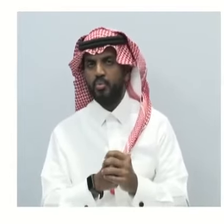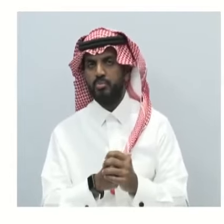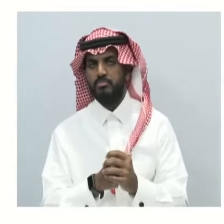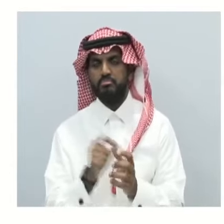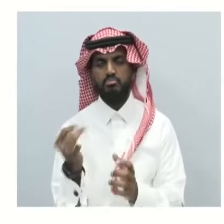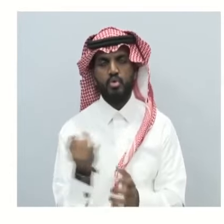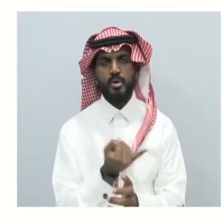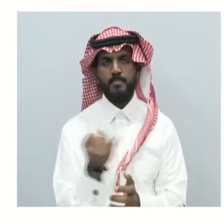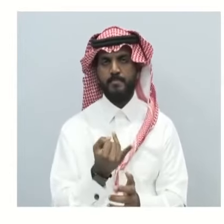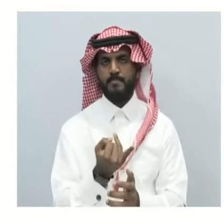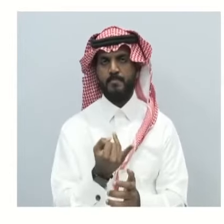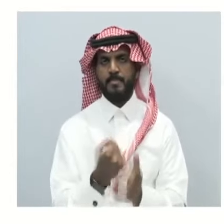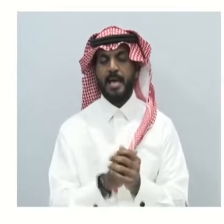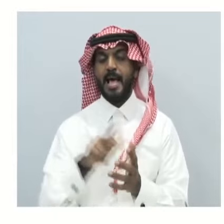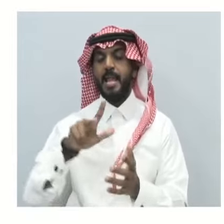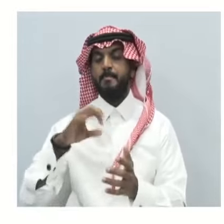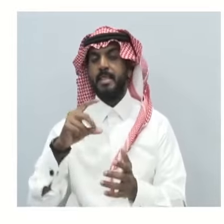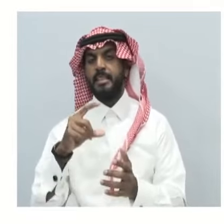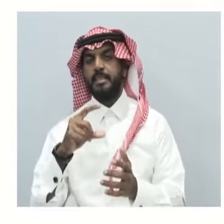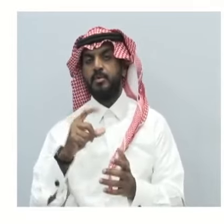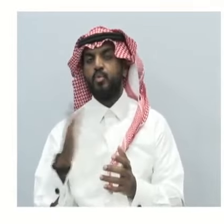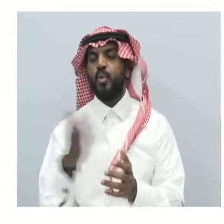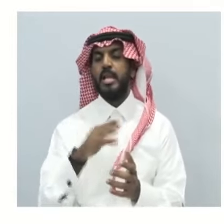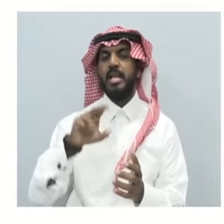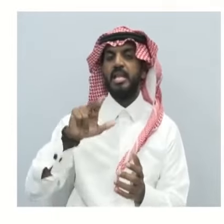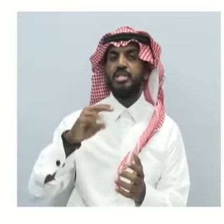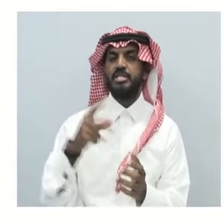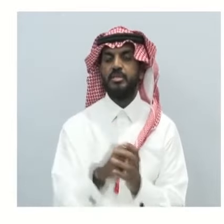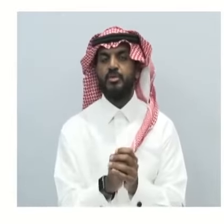هامتين هما المد والجزر والجاذبيه